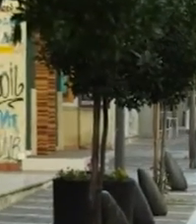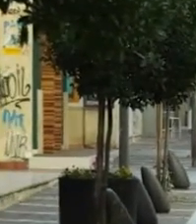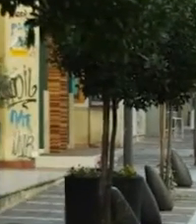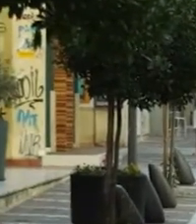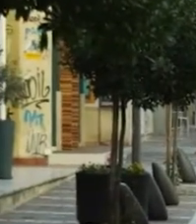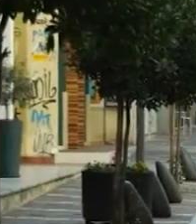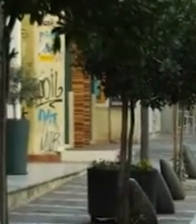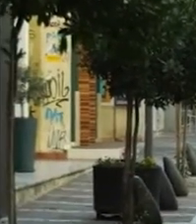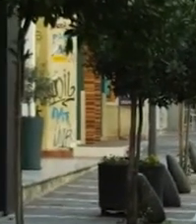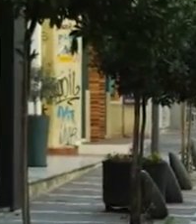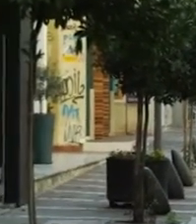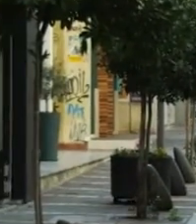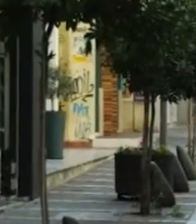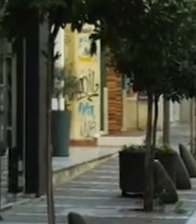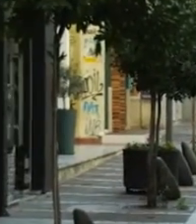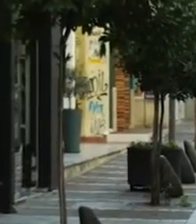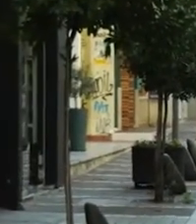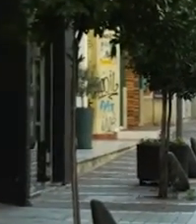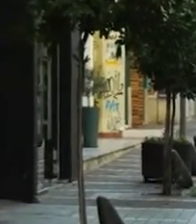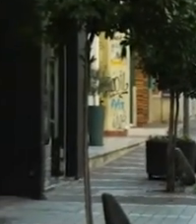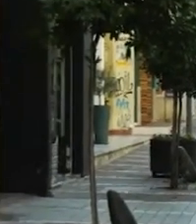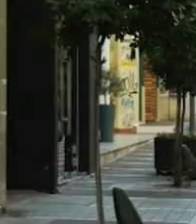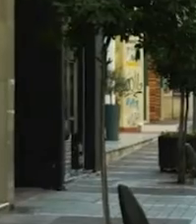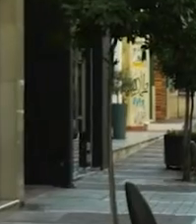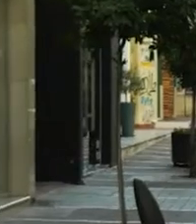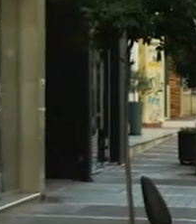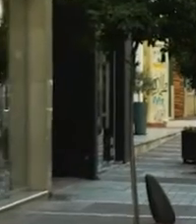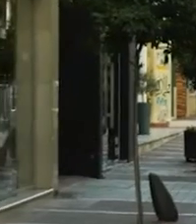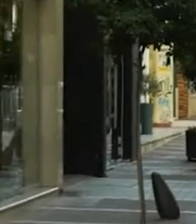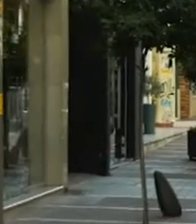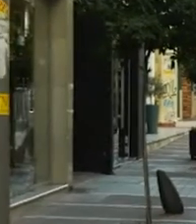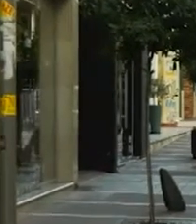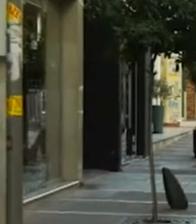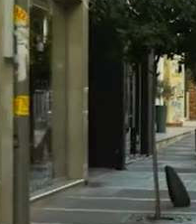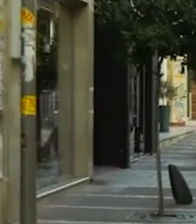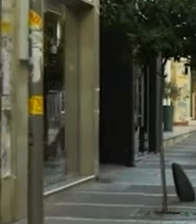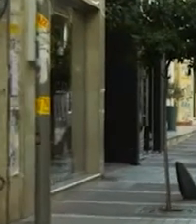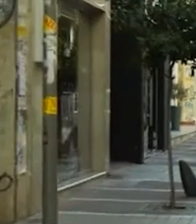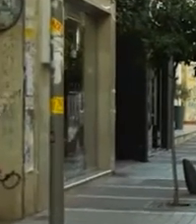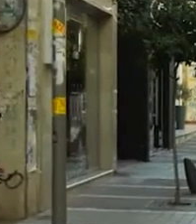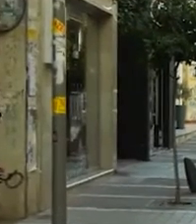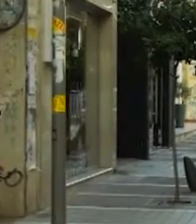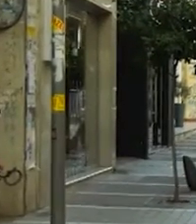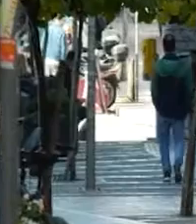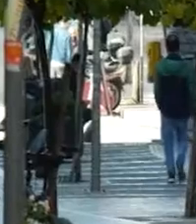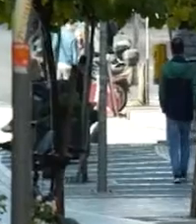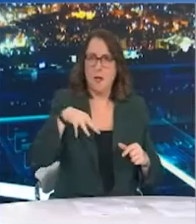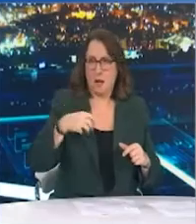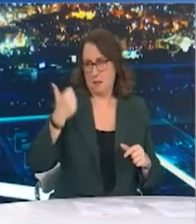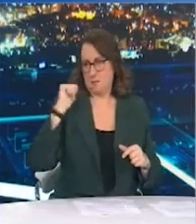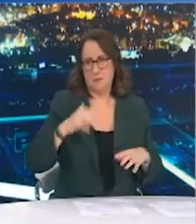γίνονται κάθε εβδομάδα, ενώ αν υπάρχει επιδείνωση του επιδημιολογικού φορτίου σε περιοχές, θα ανακοινώνονται εντός της εβδομάδας αυστηρότερα